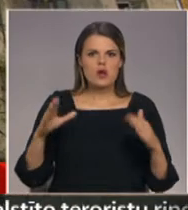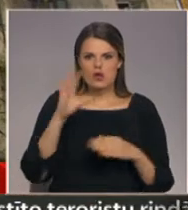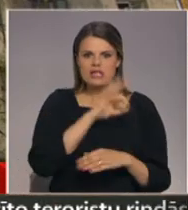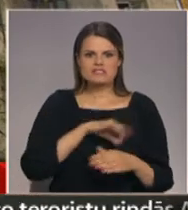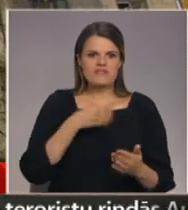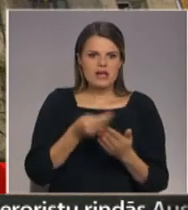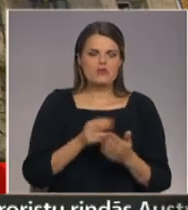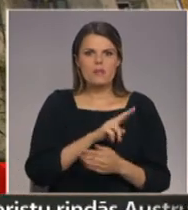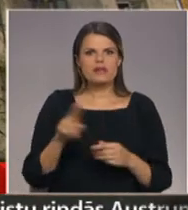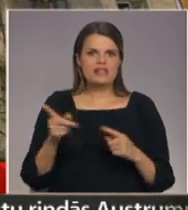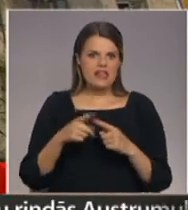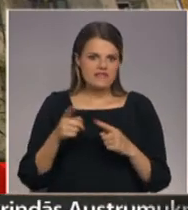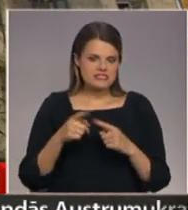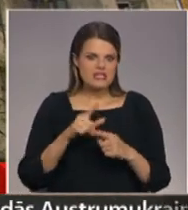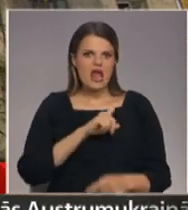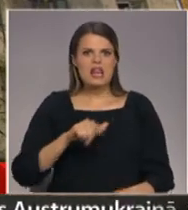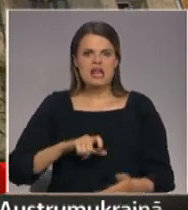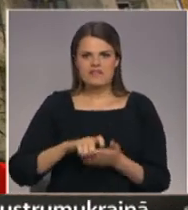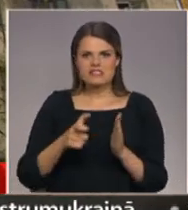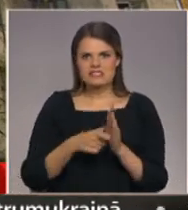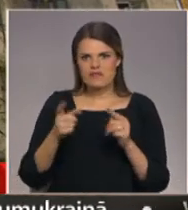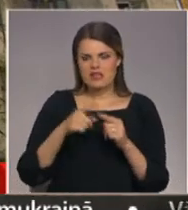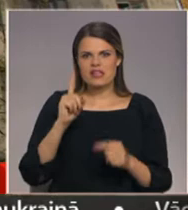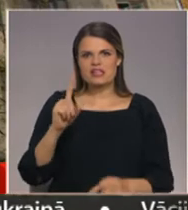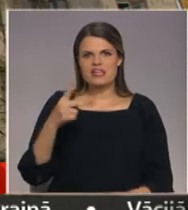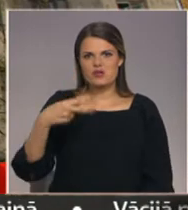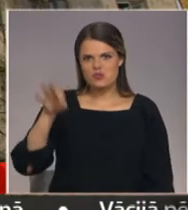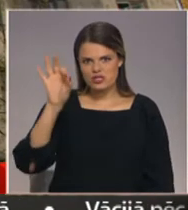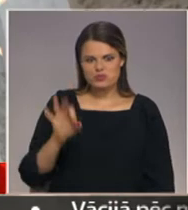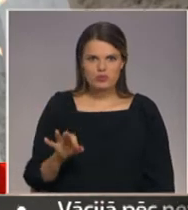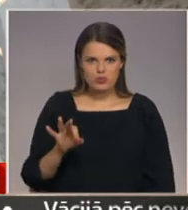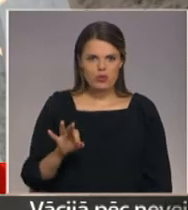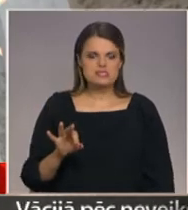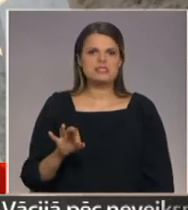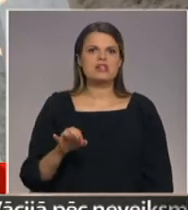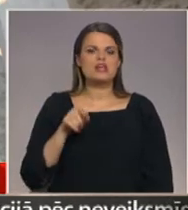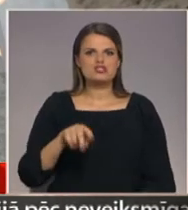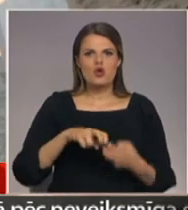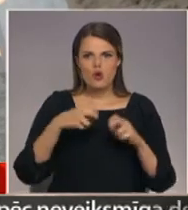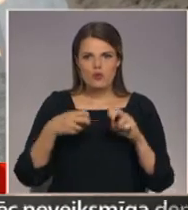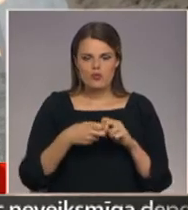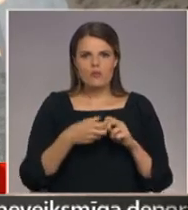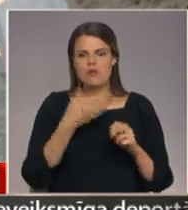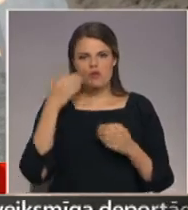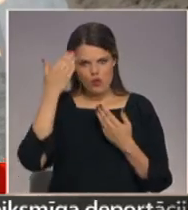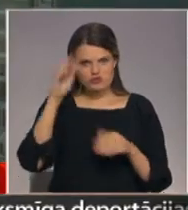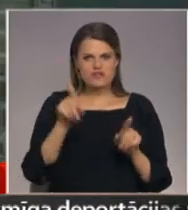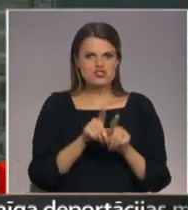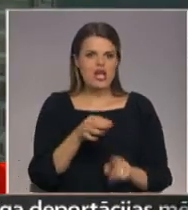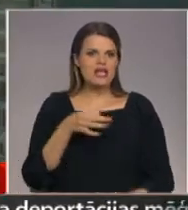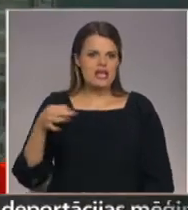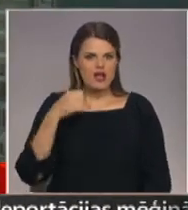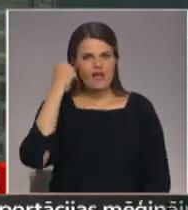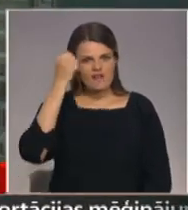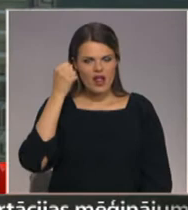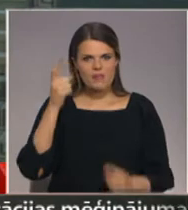izdevīgāk pirkt nekā īrēt. Latvijā dzīvokļus īrē vien 20% mājsaimniecību. Šī problēma nav sveša arī reģionos.